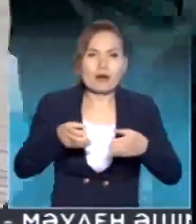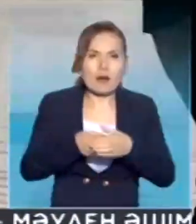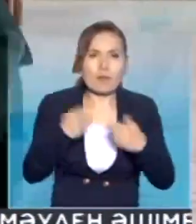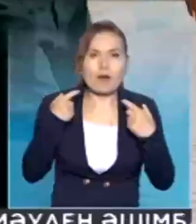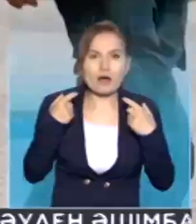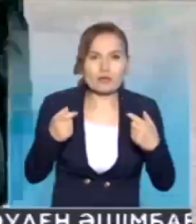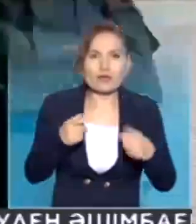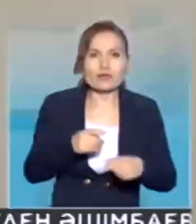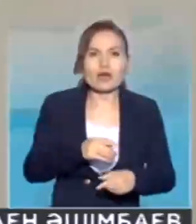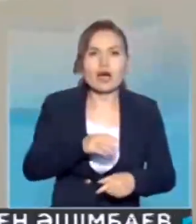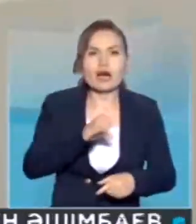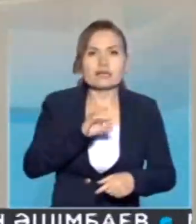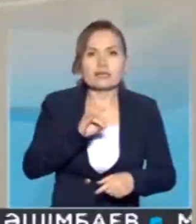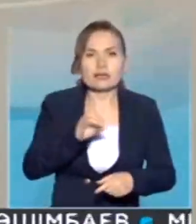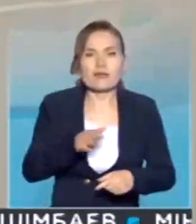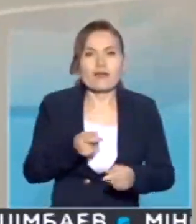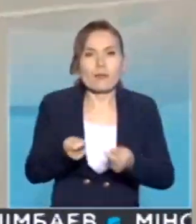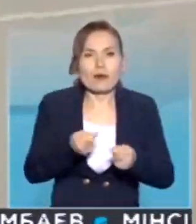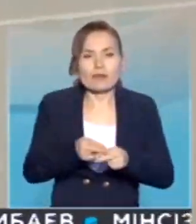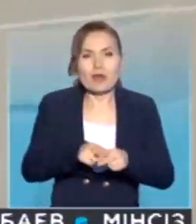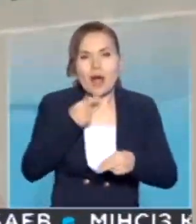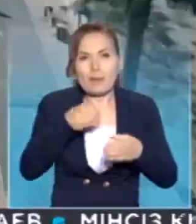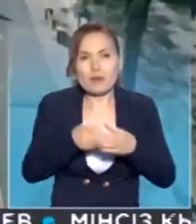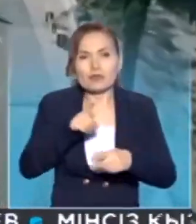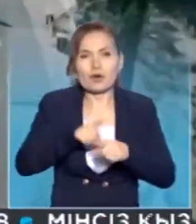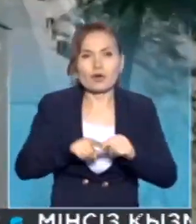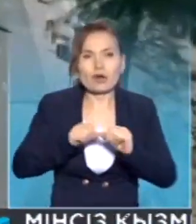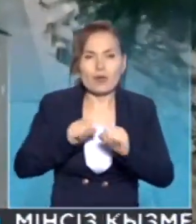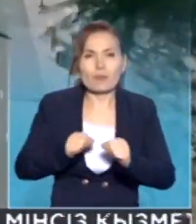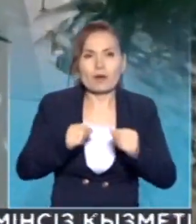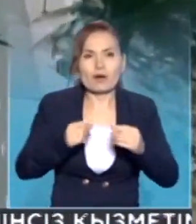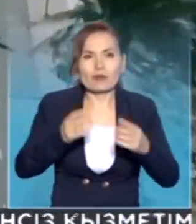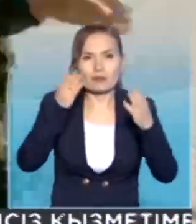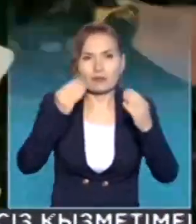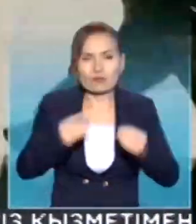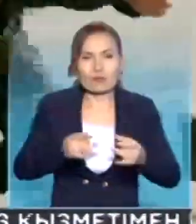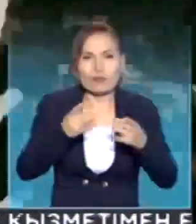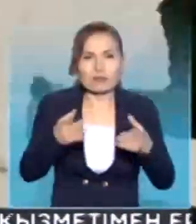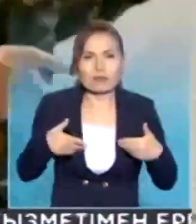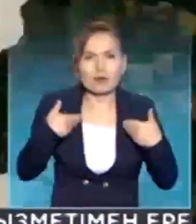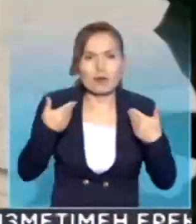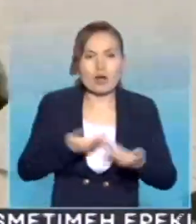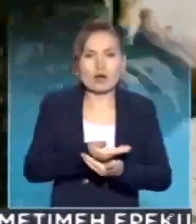командирі подполковник Жаннұр Сатқынов басқарып, әскерилерді Отан қорғаушылар күнімен құттықтады.